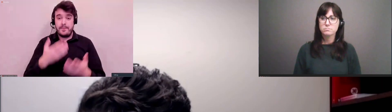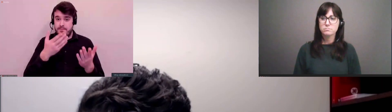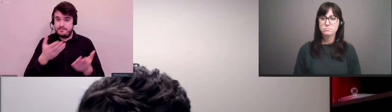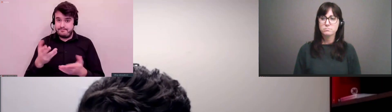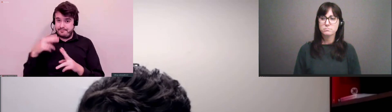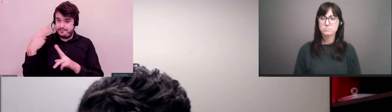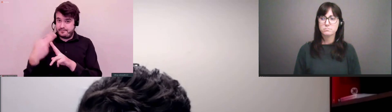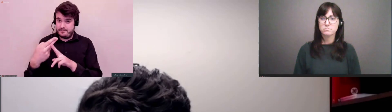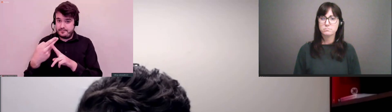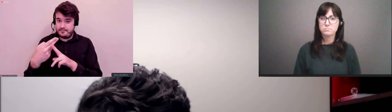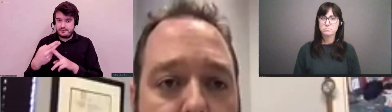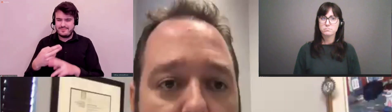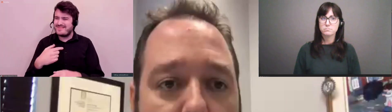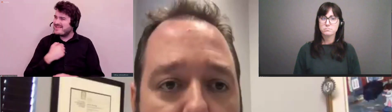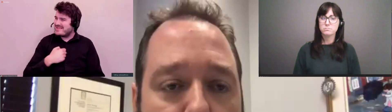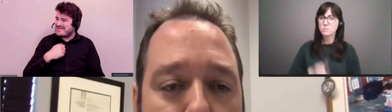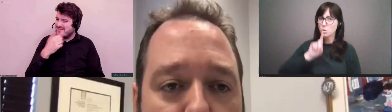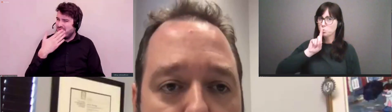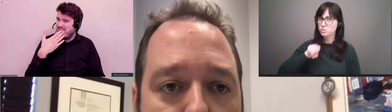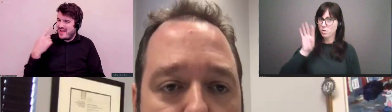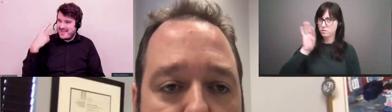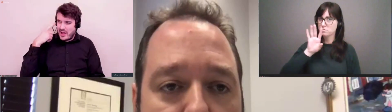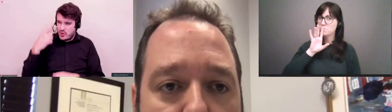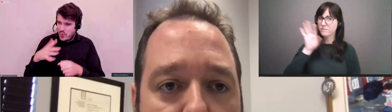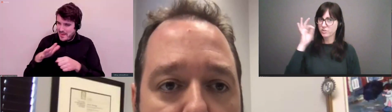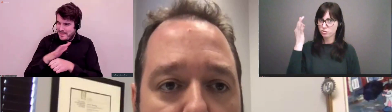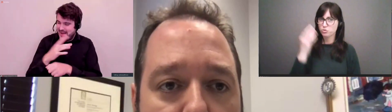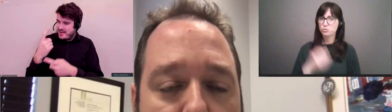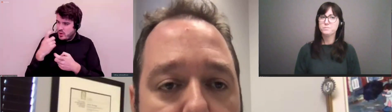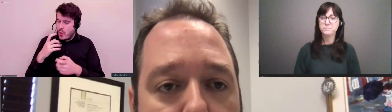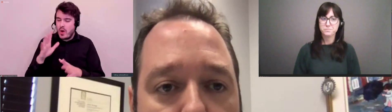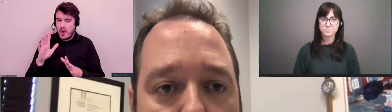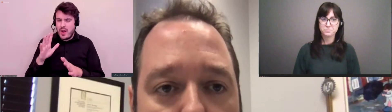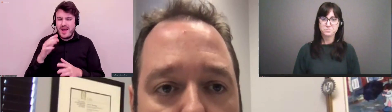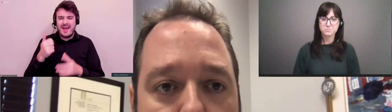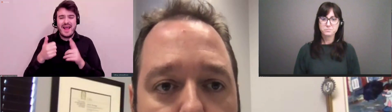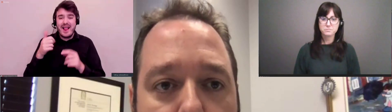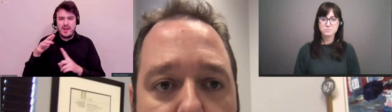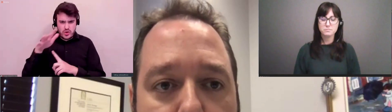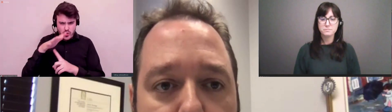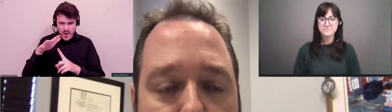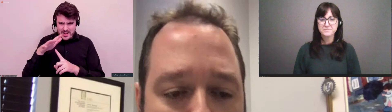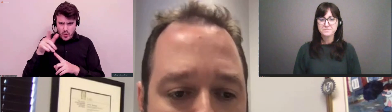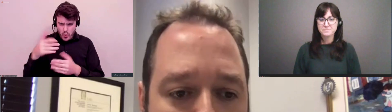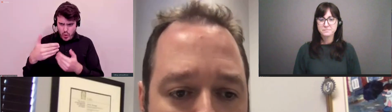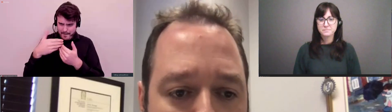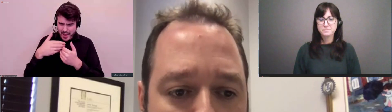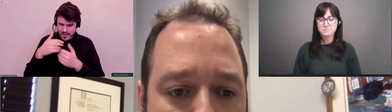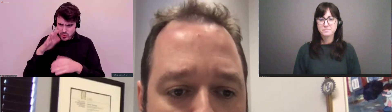Pardon, je n'ai pas entendu la question complètement. C'est quelle situation est-ce que vous demandez?